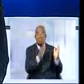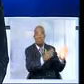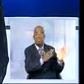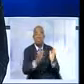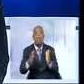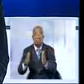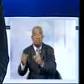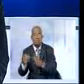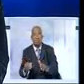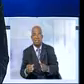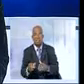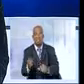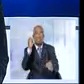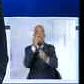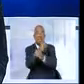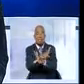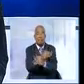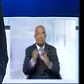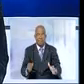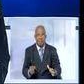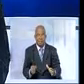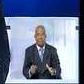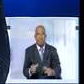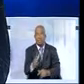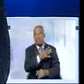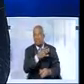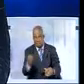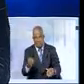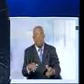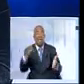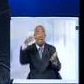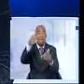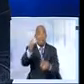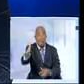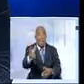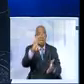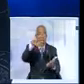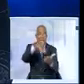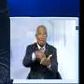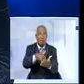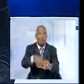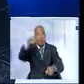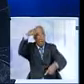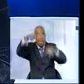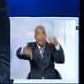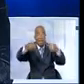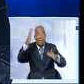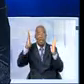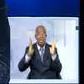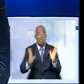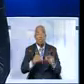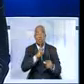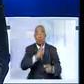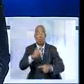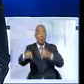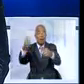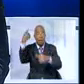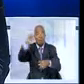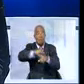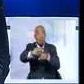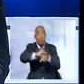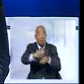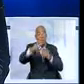des produits. Ce conseil veut s'appuyer sur les autorités judiciaires. Ces personnes ressources ont donc renforcé leur capacité dans